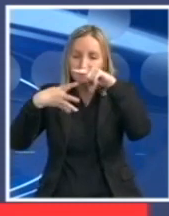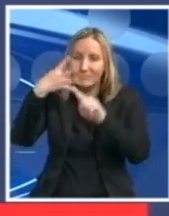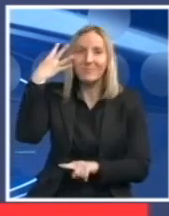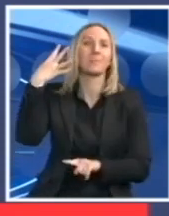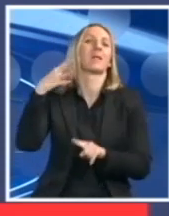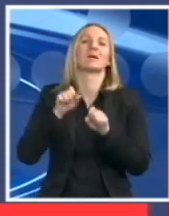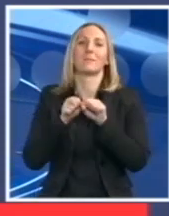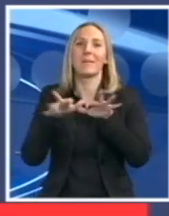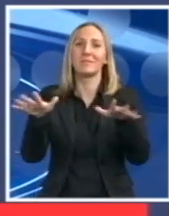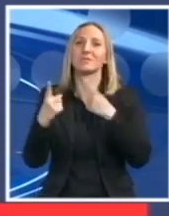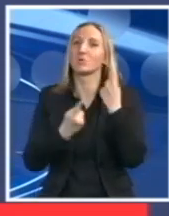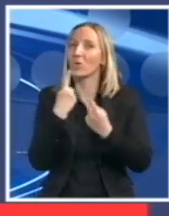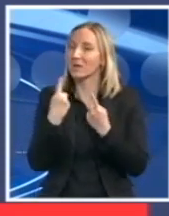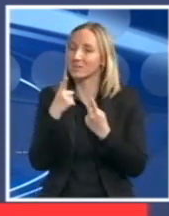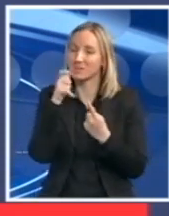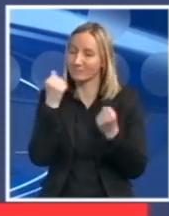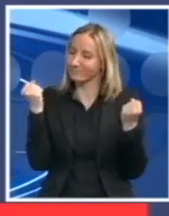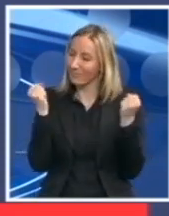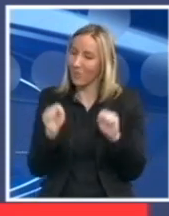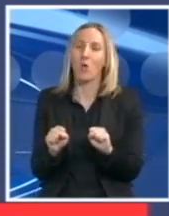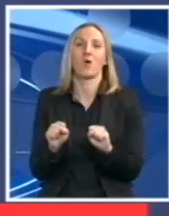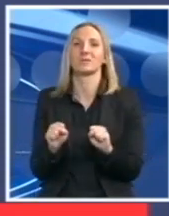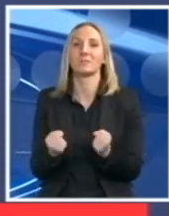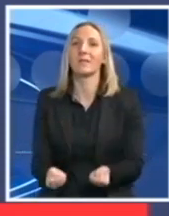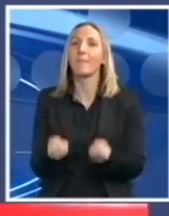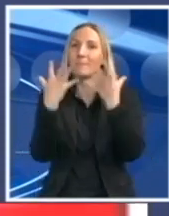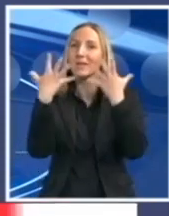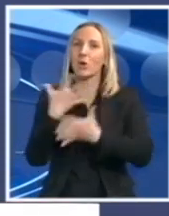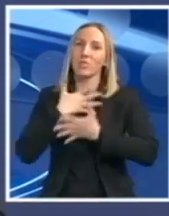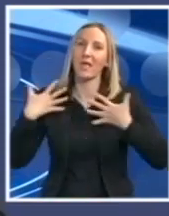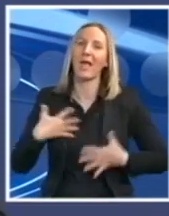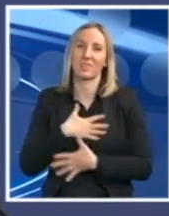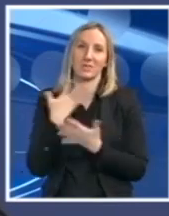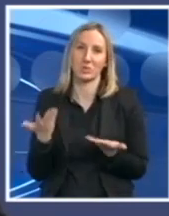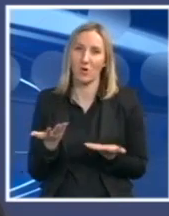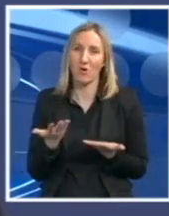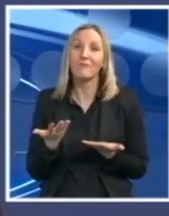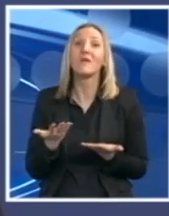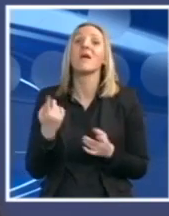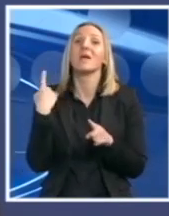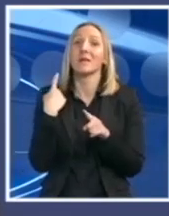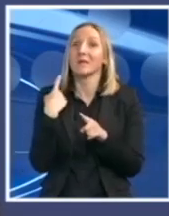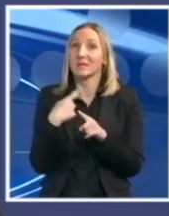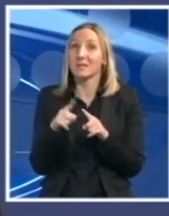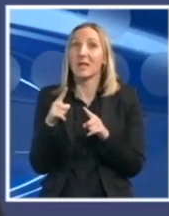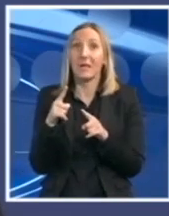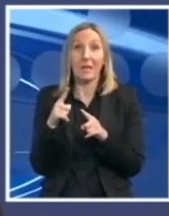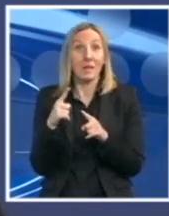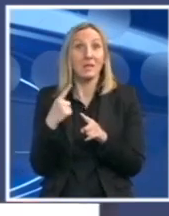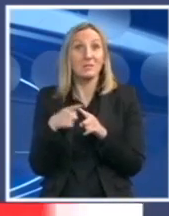pandemijske situacije su krajnje ozbiljne prirodne katastrofe. I kao takve treba da budu i